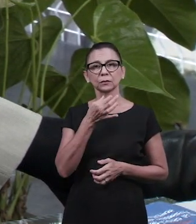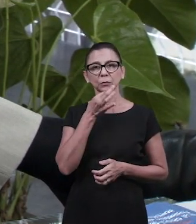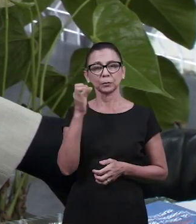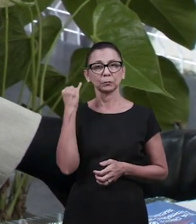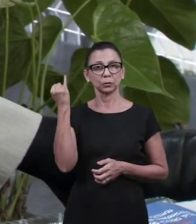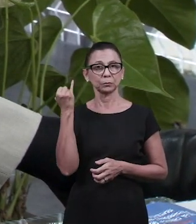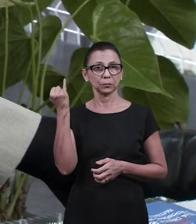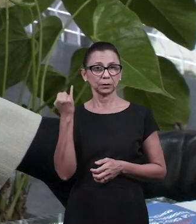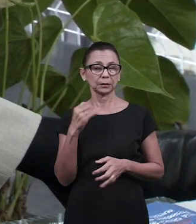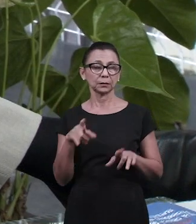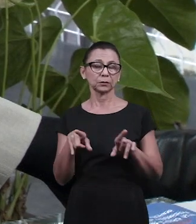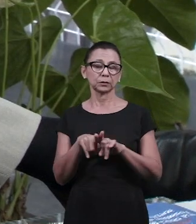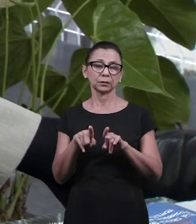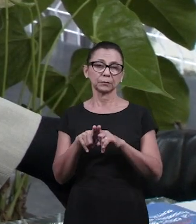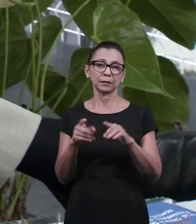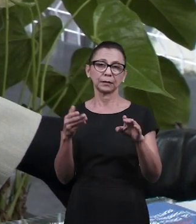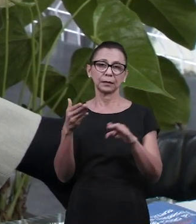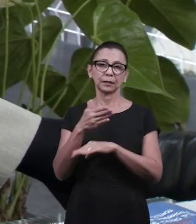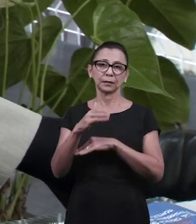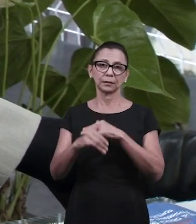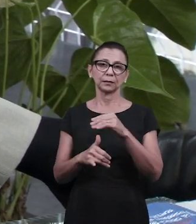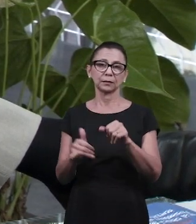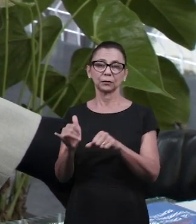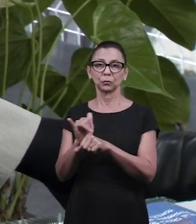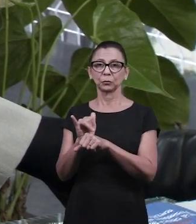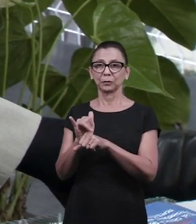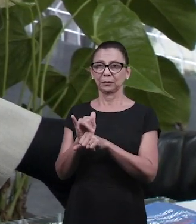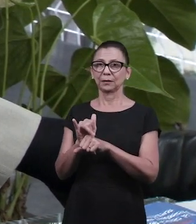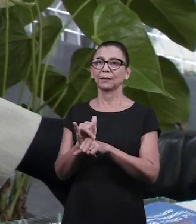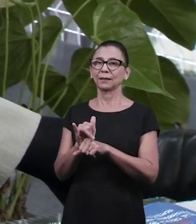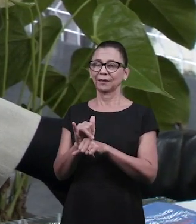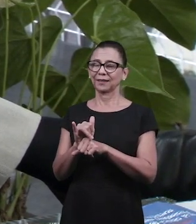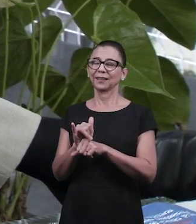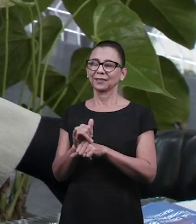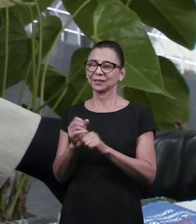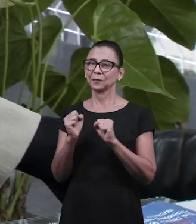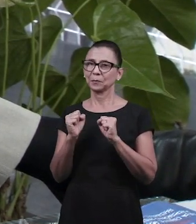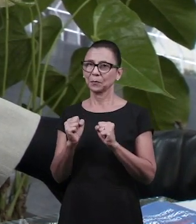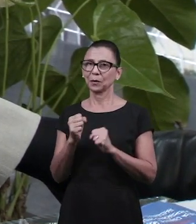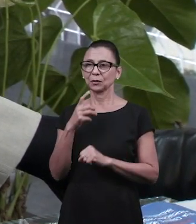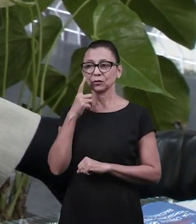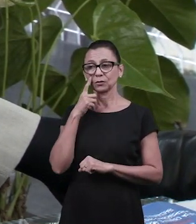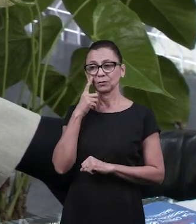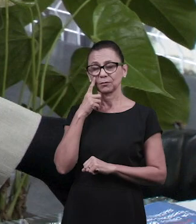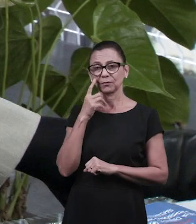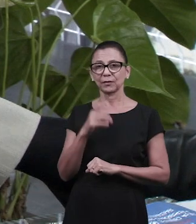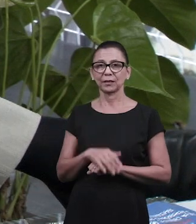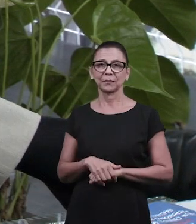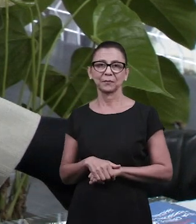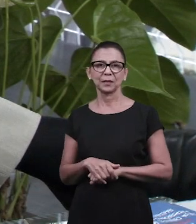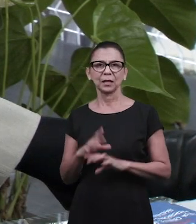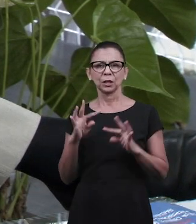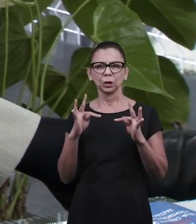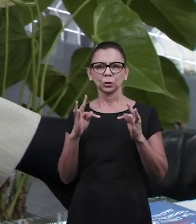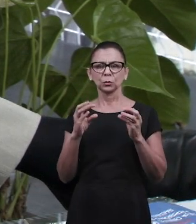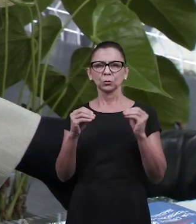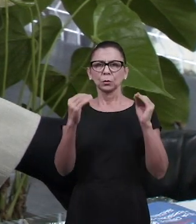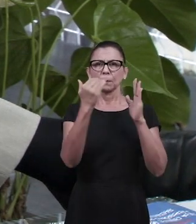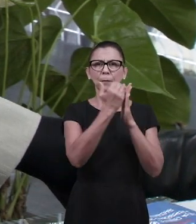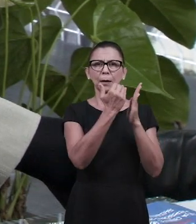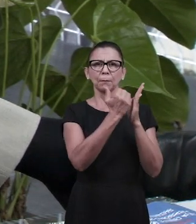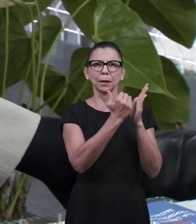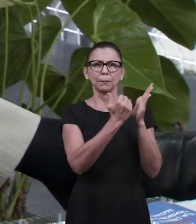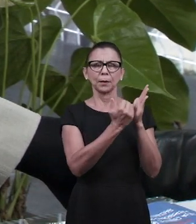votre opinion. Accédez aussi au canal de l'Église chrétienne Maranatha sur YouTube, où vous pouvez assister à celle-ci et à toutes